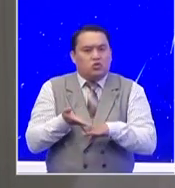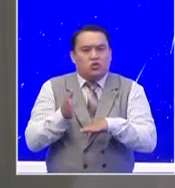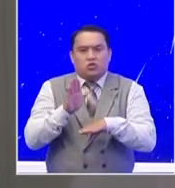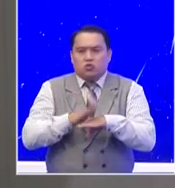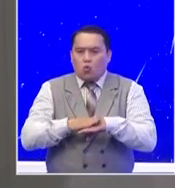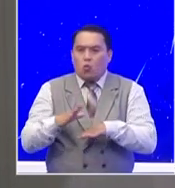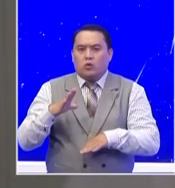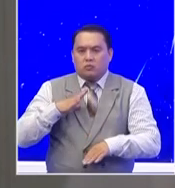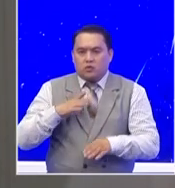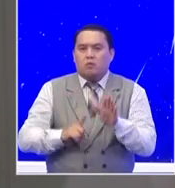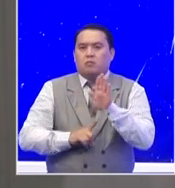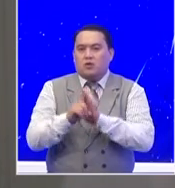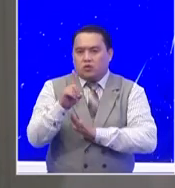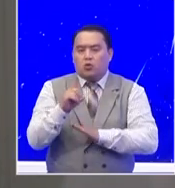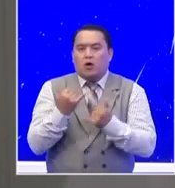түскен басында.